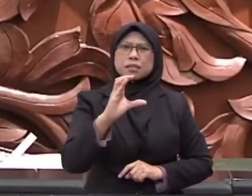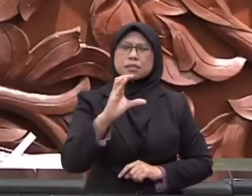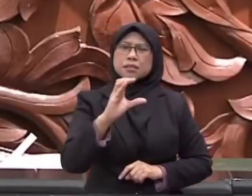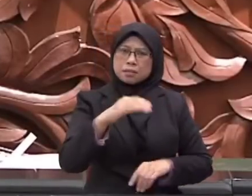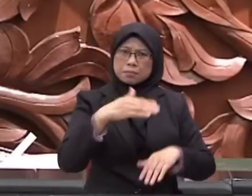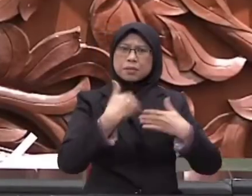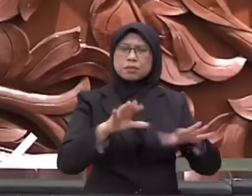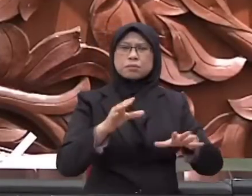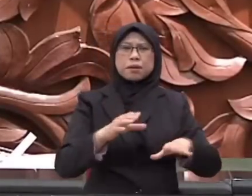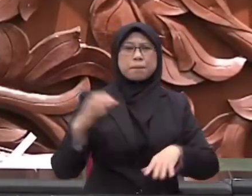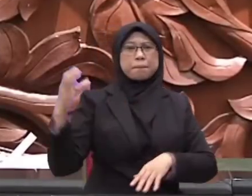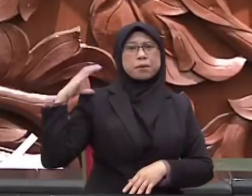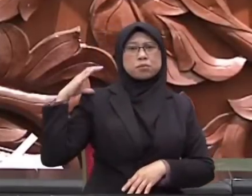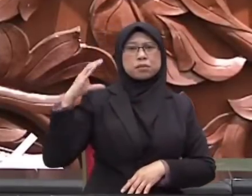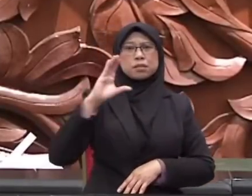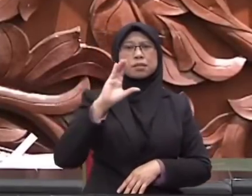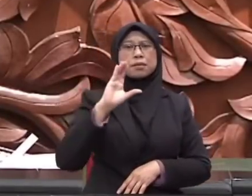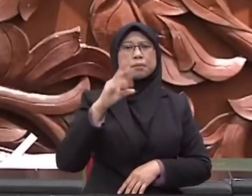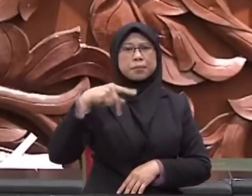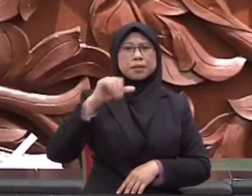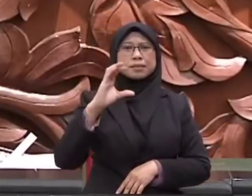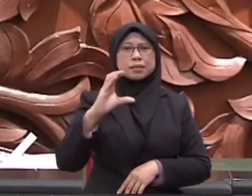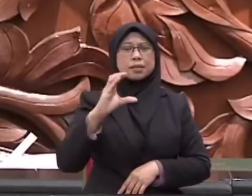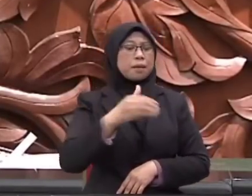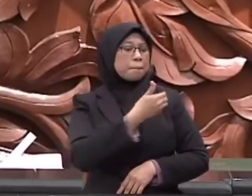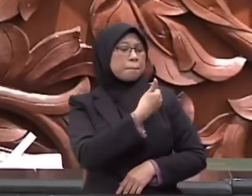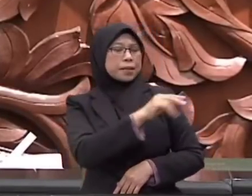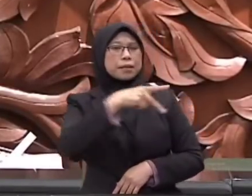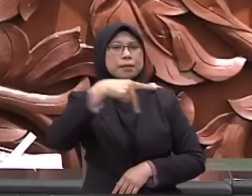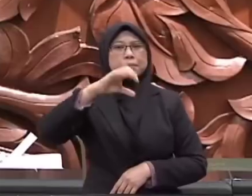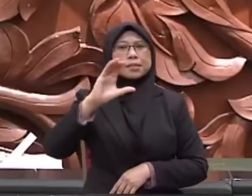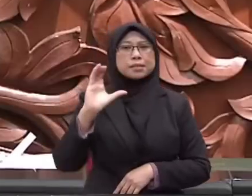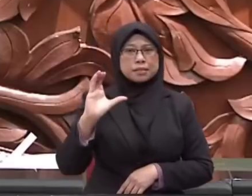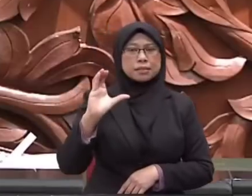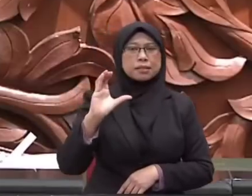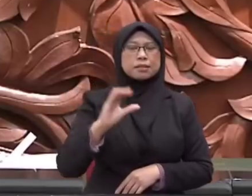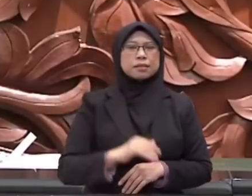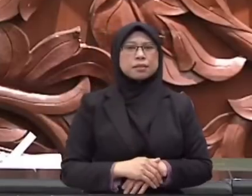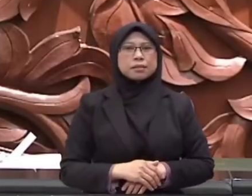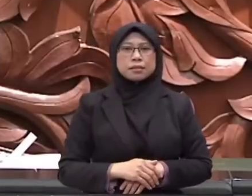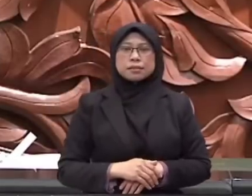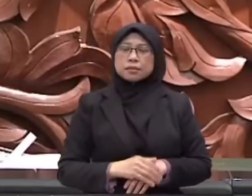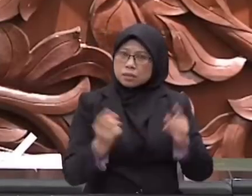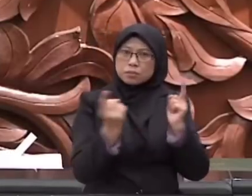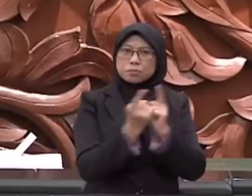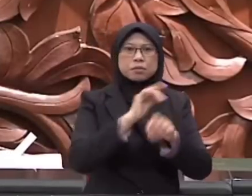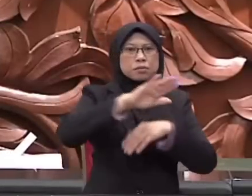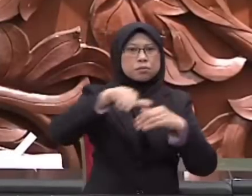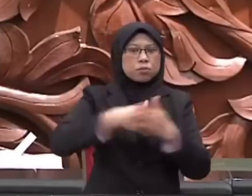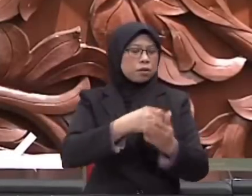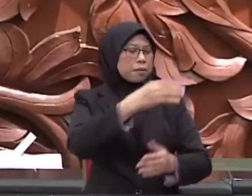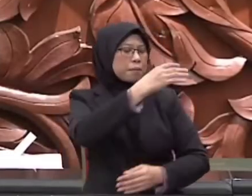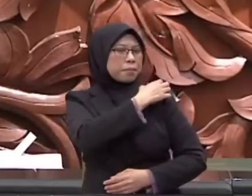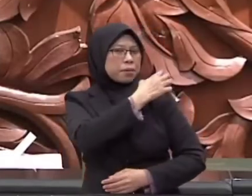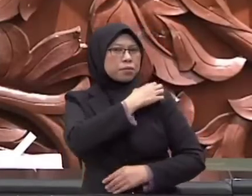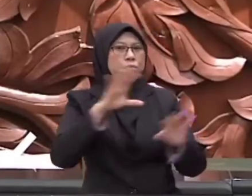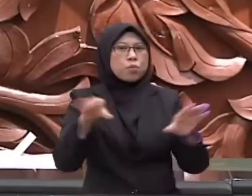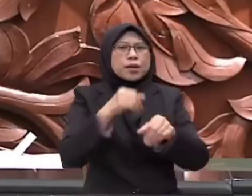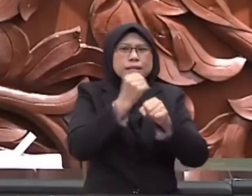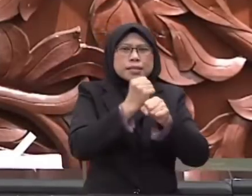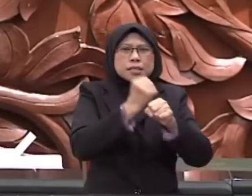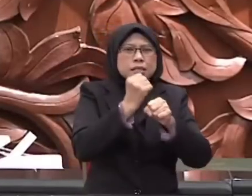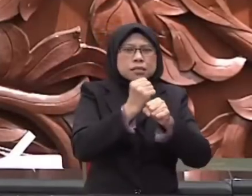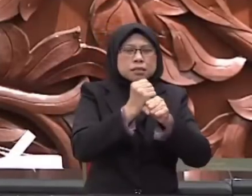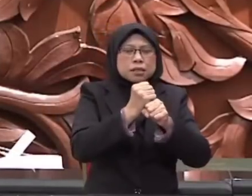saya jumpa dengan chairman PAC. Saya jumpa dengan mantan PAC. Dan saya jumpa juga dengan pegawai yang membuat kerja yang